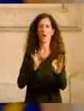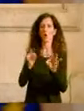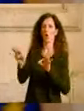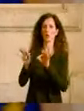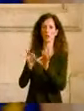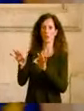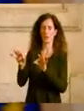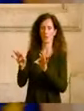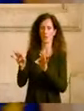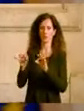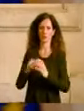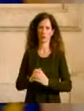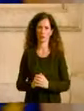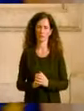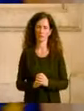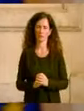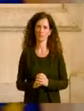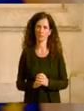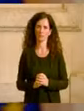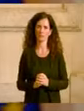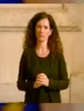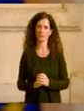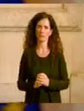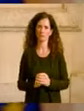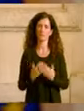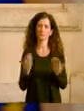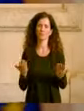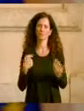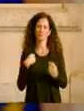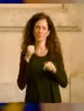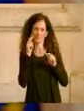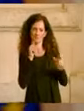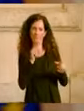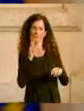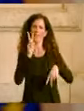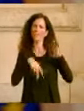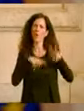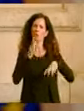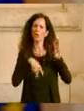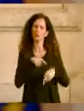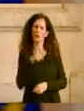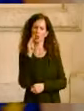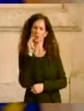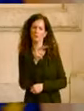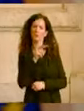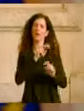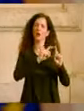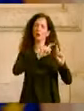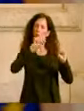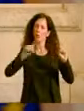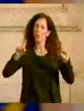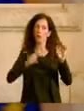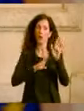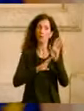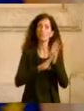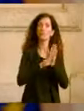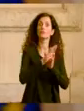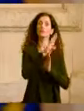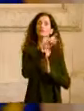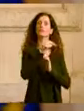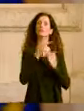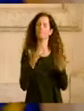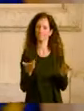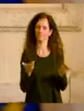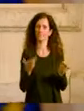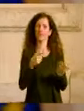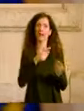Se dovessimo valutare che la curva epidemiologica, o dovessimo verificare che la curva epidemiologica è salita e